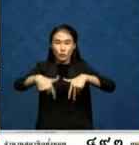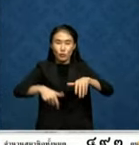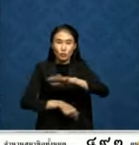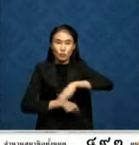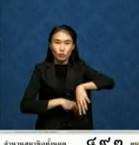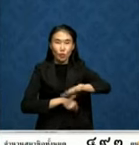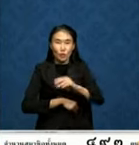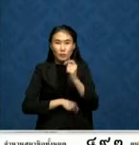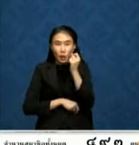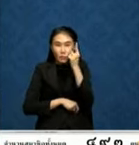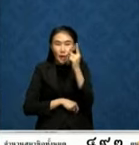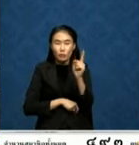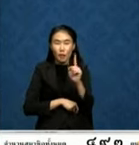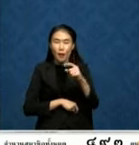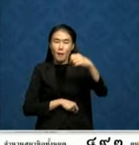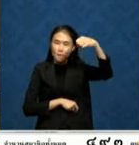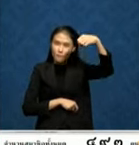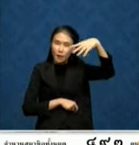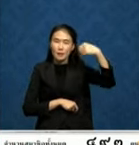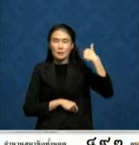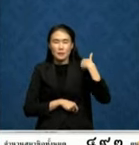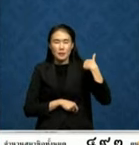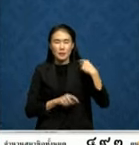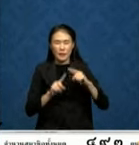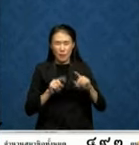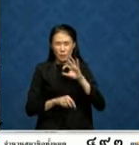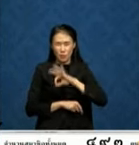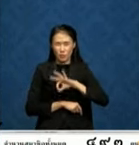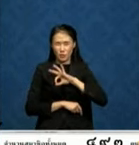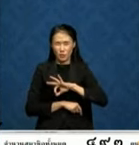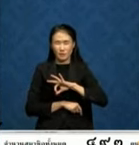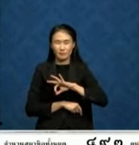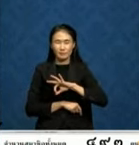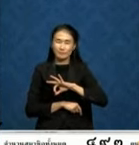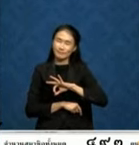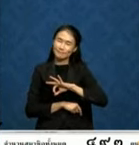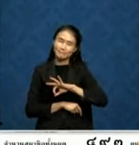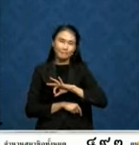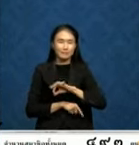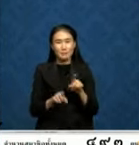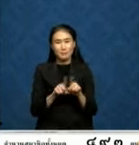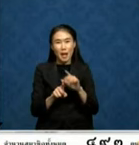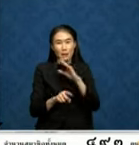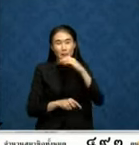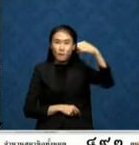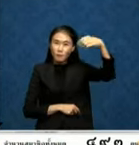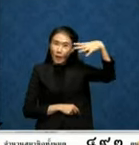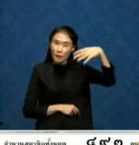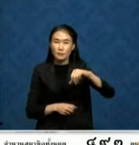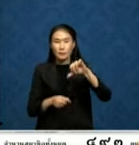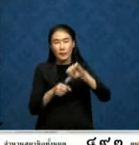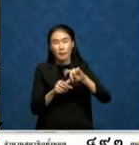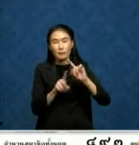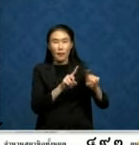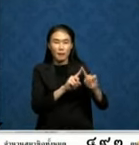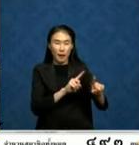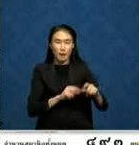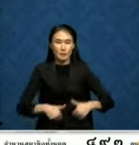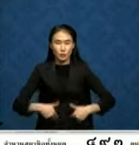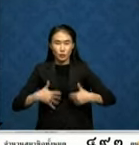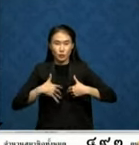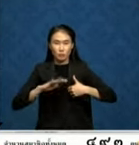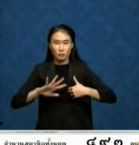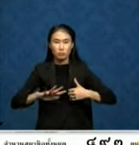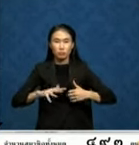ในเรื่องของค่าไฟผมก็เรื่องของการใช้พลังงานต่างๆนะครับเพื่อพัฒนาคุณภาพชีวิต